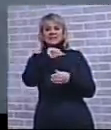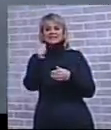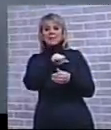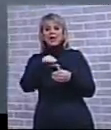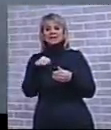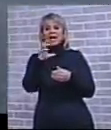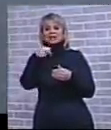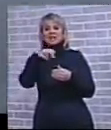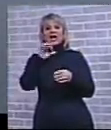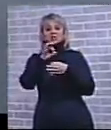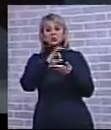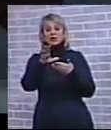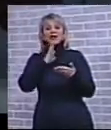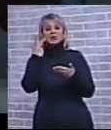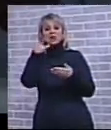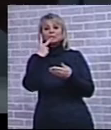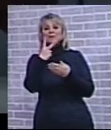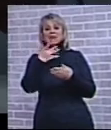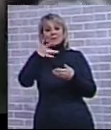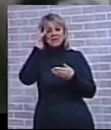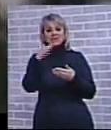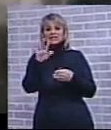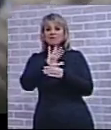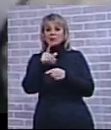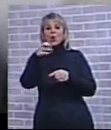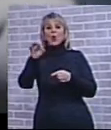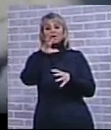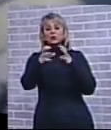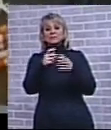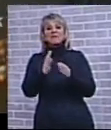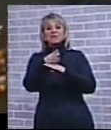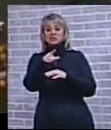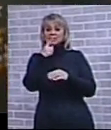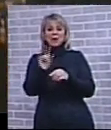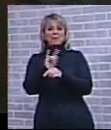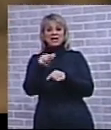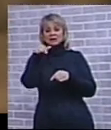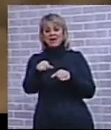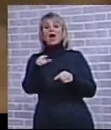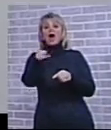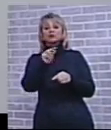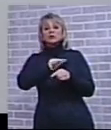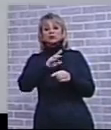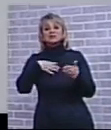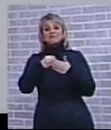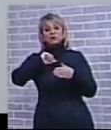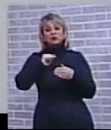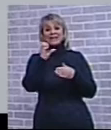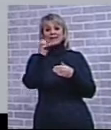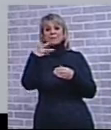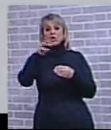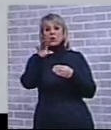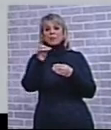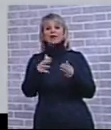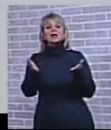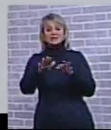Алексей Леонов был консультантом. Когда-то он посмотрел американский фильм о космосе, вышел и сказал: «Брехня». А вот работой своего друга Евгения